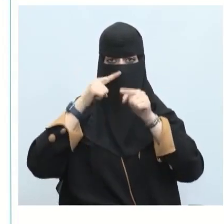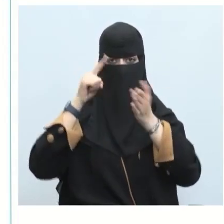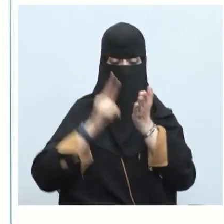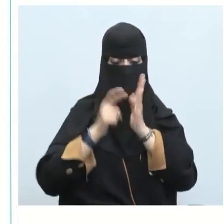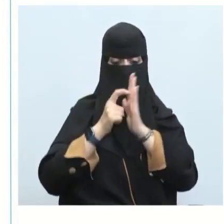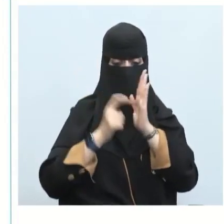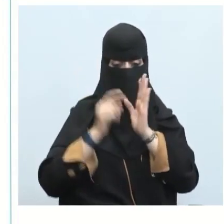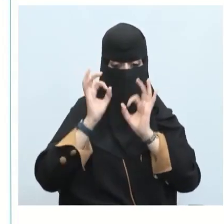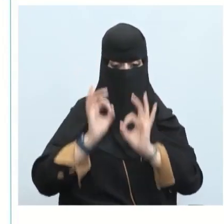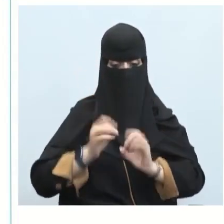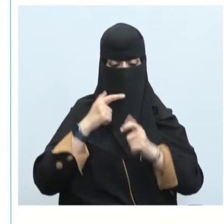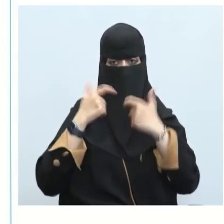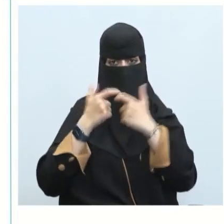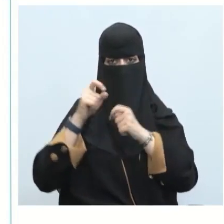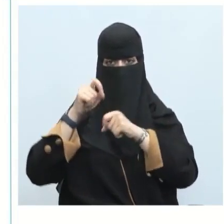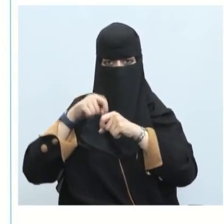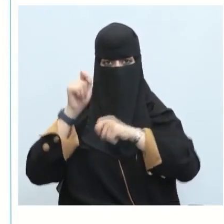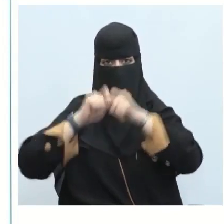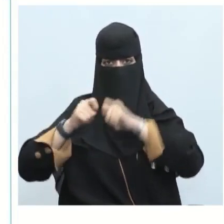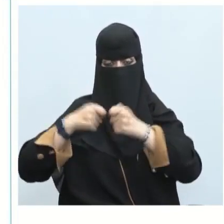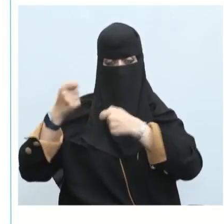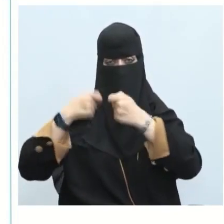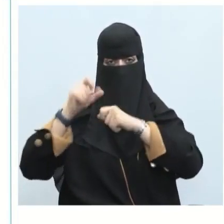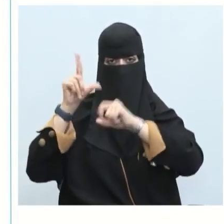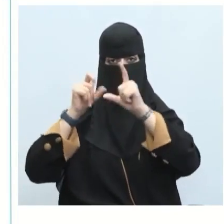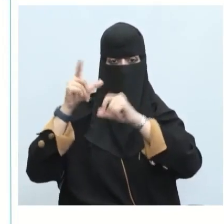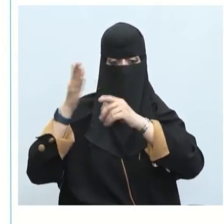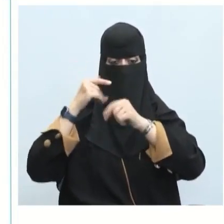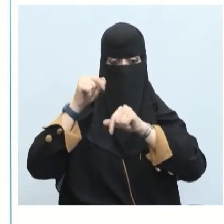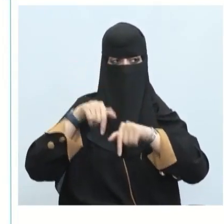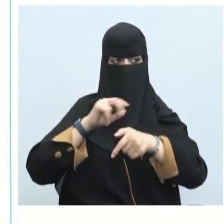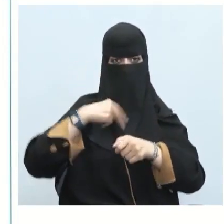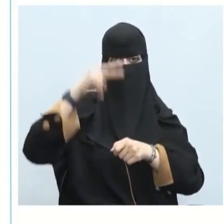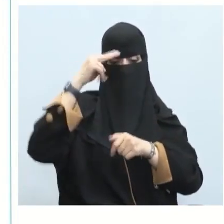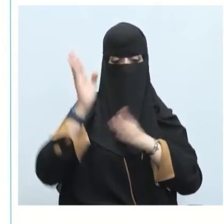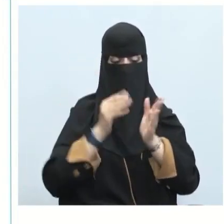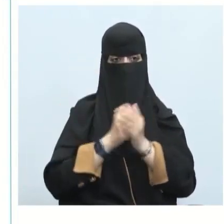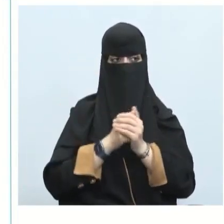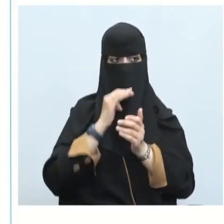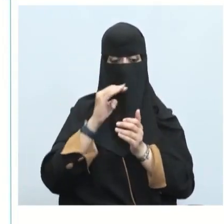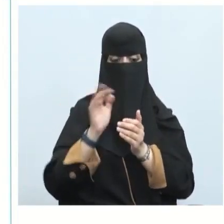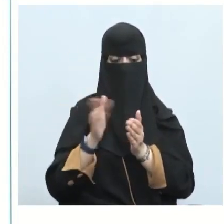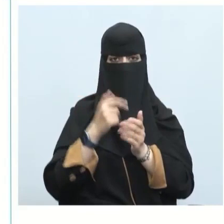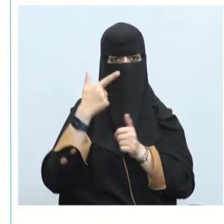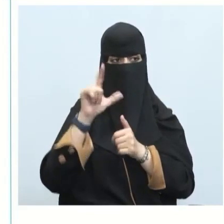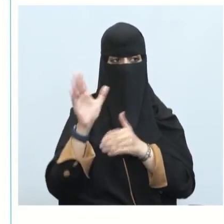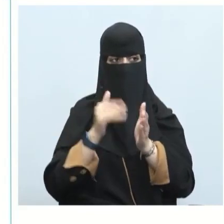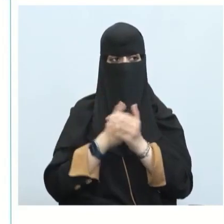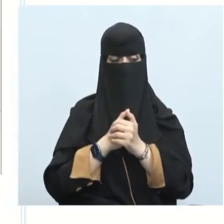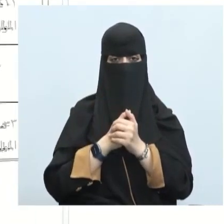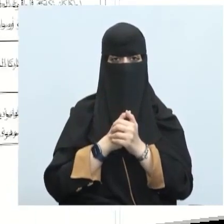هناك التزامات قانونيه يجب مراعاتها في عمليه التسويق الكتروني في المملكه العربيه السعوديه ممتاز